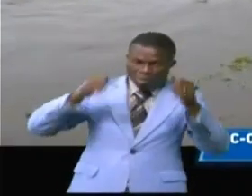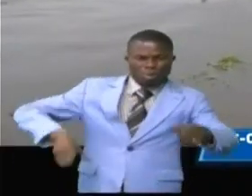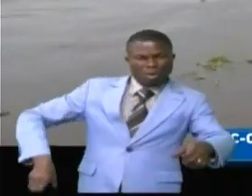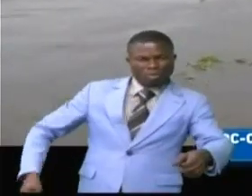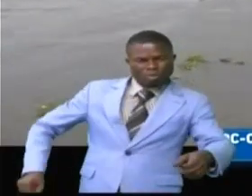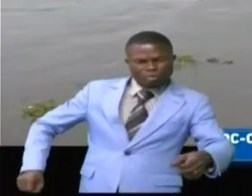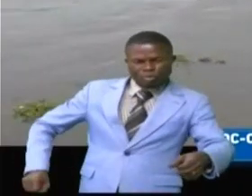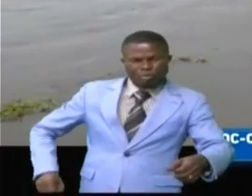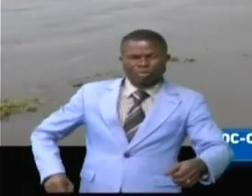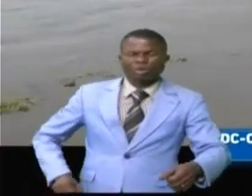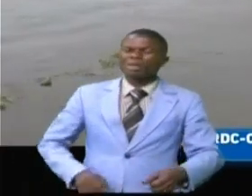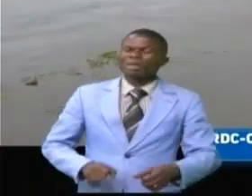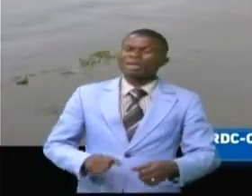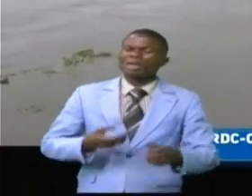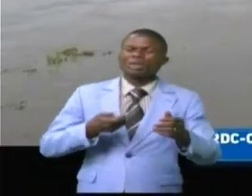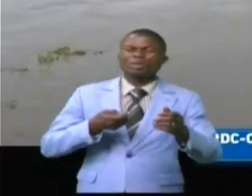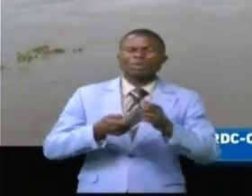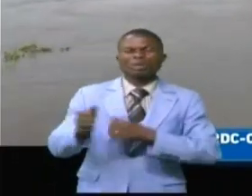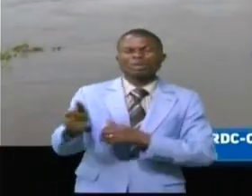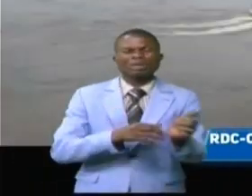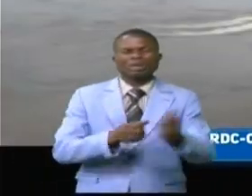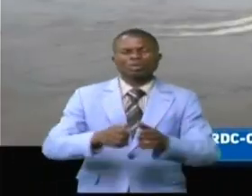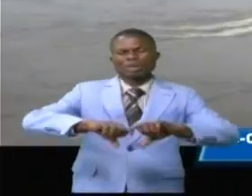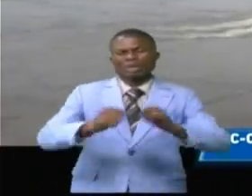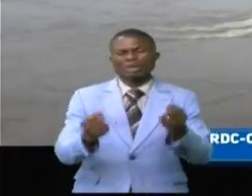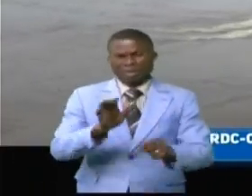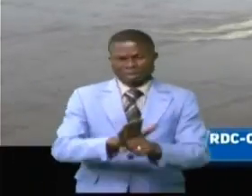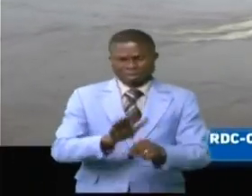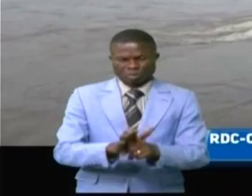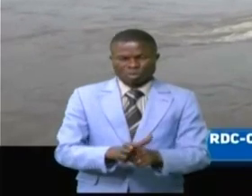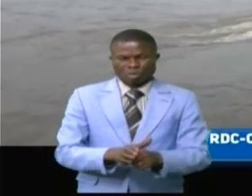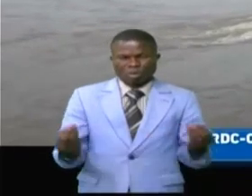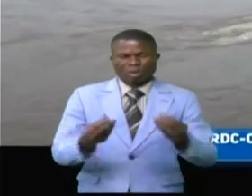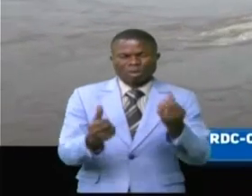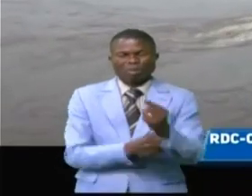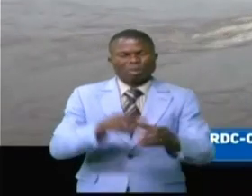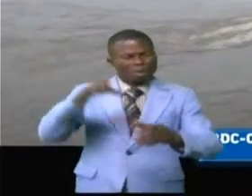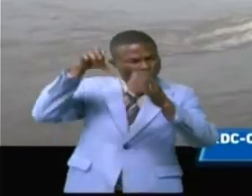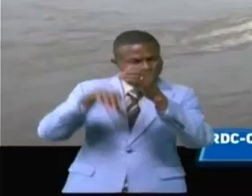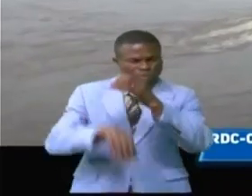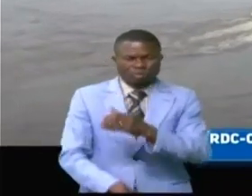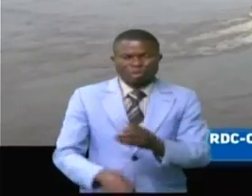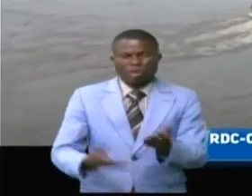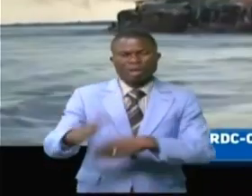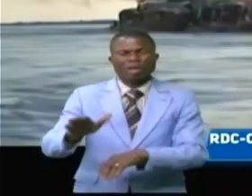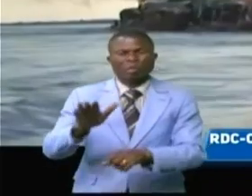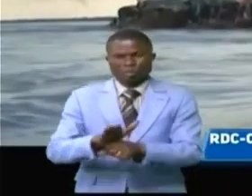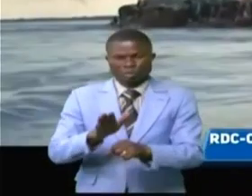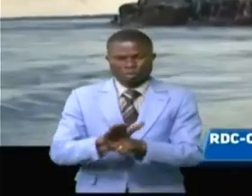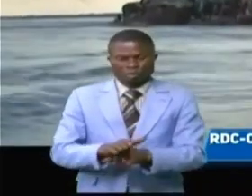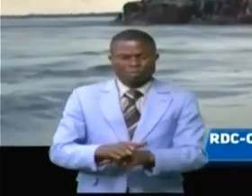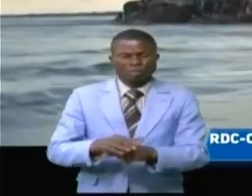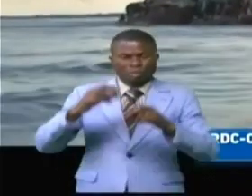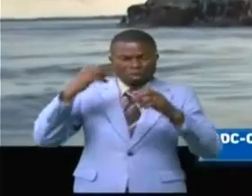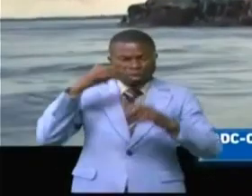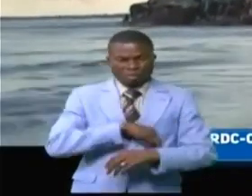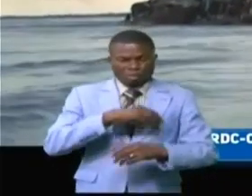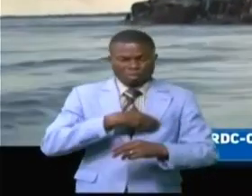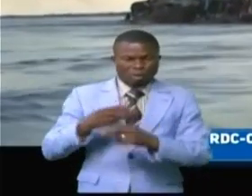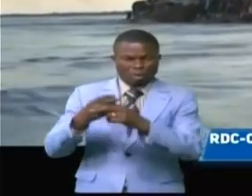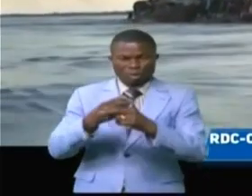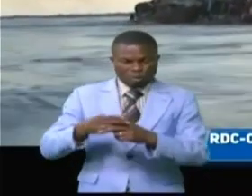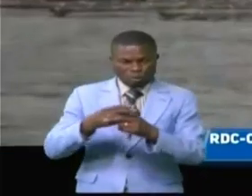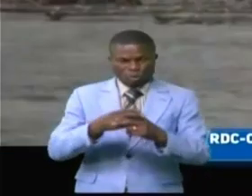Pour serrer la vis afin d'éviter ces naufrages récurrents sur Paul Malébo, une mission de contrôle et identification des